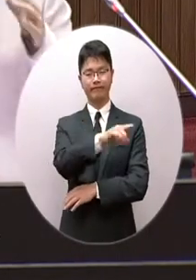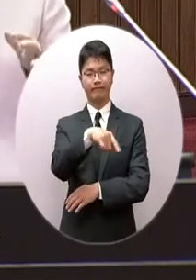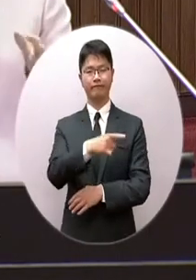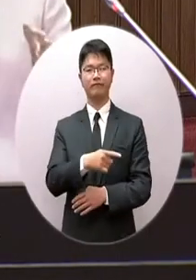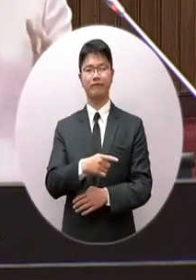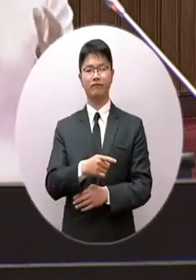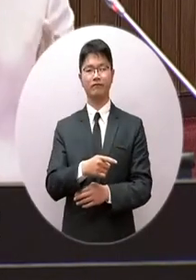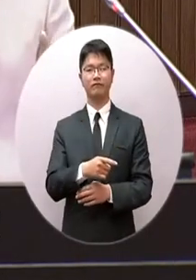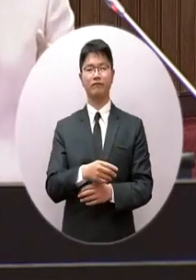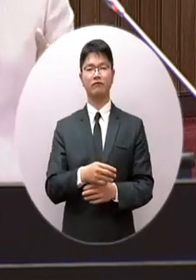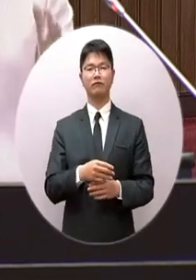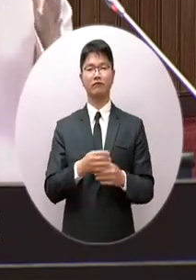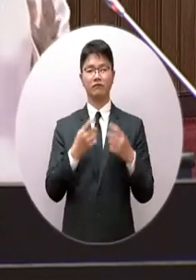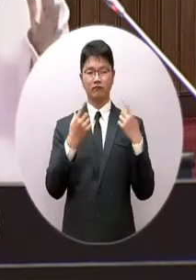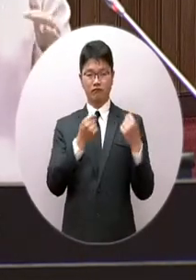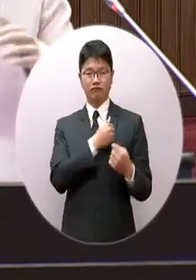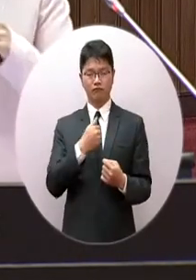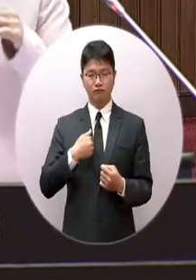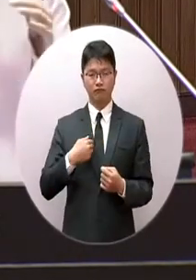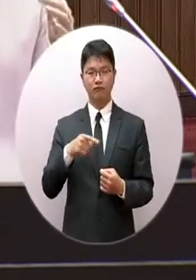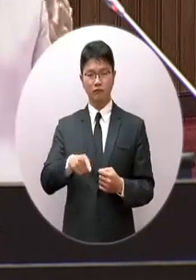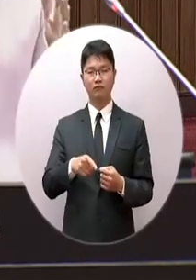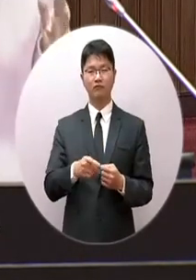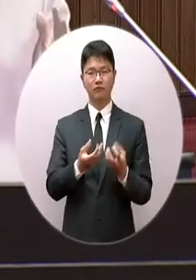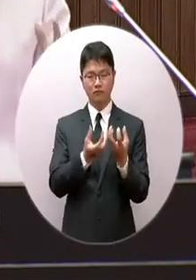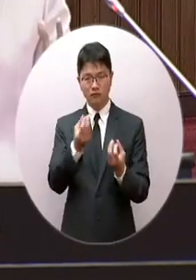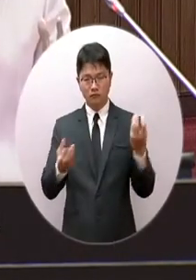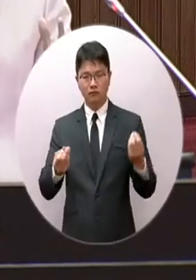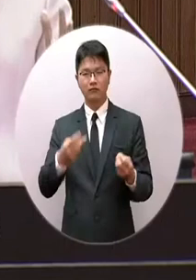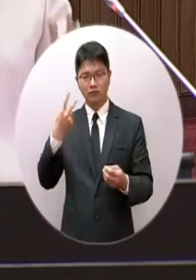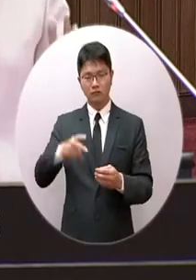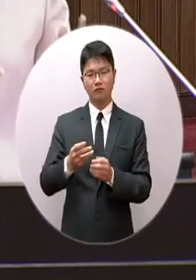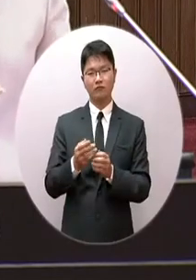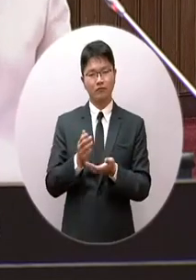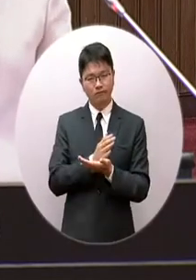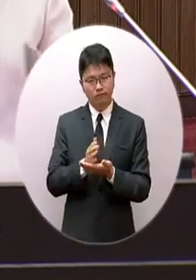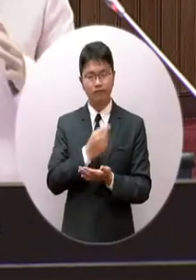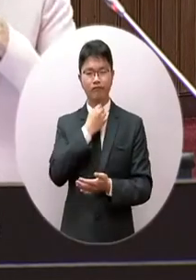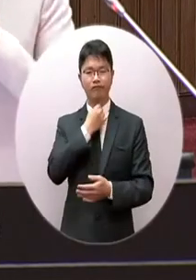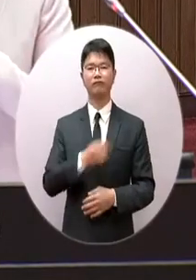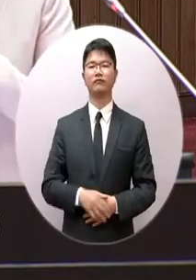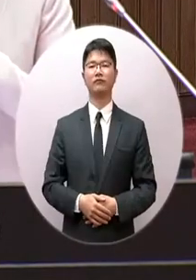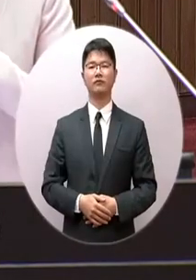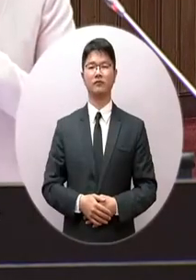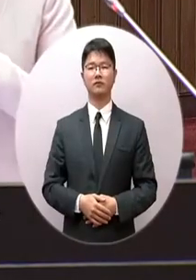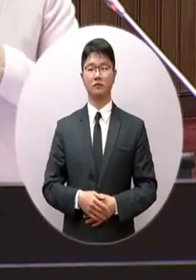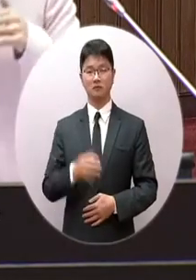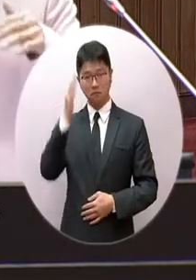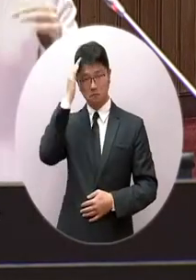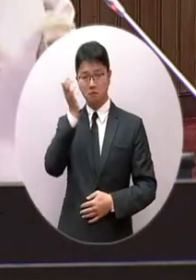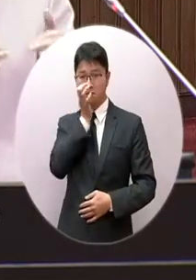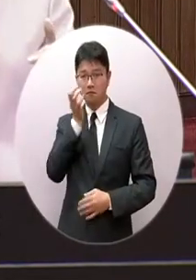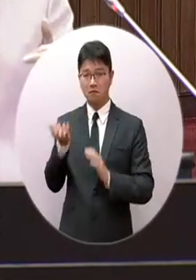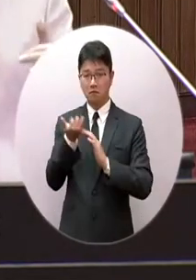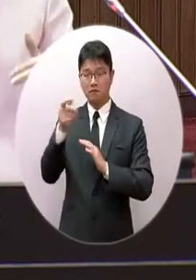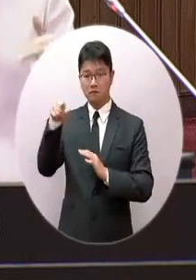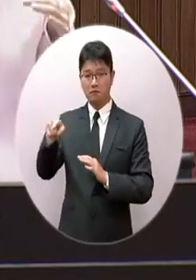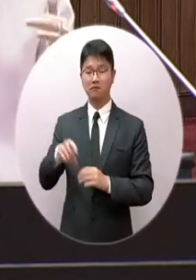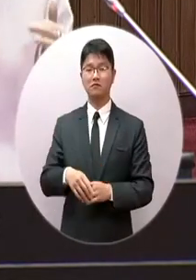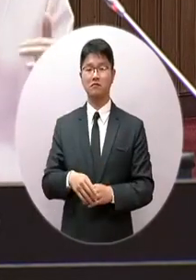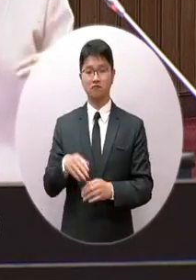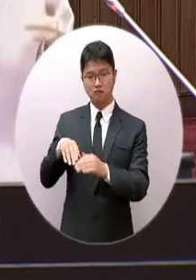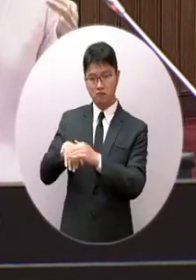的能源的配比上，要好好的重新的来评估，因为你要知道这个燃煤啊，它在储存的